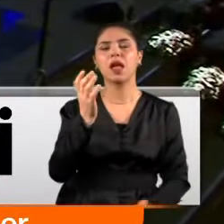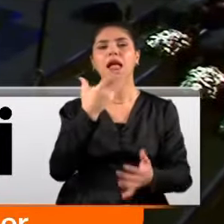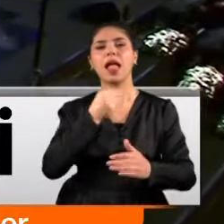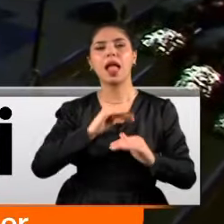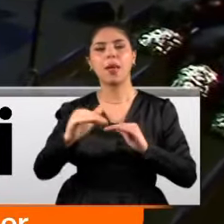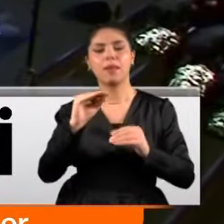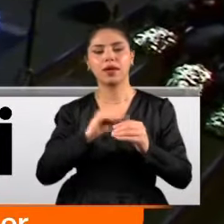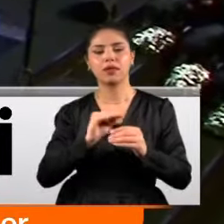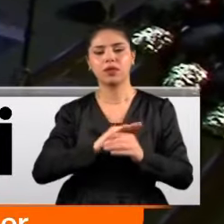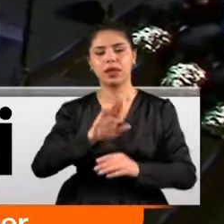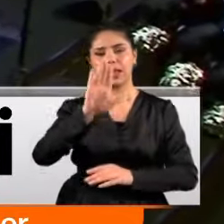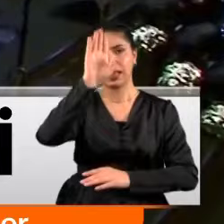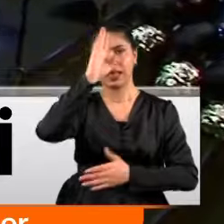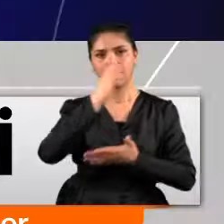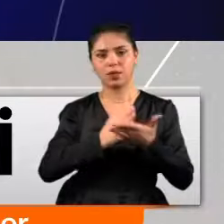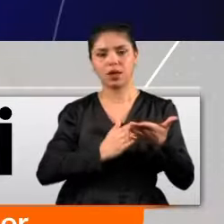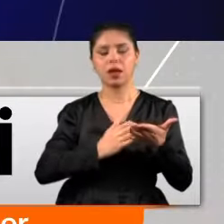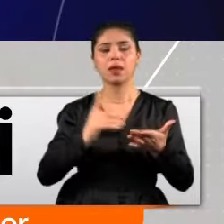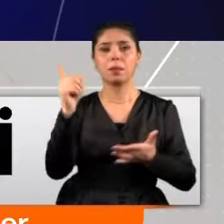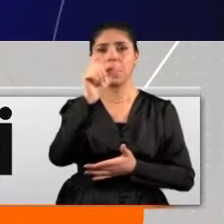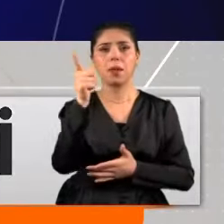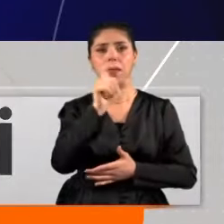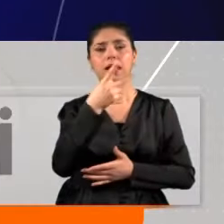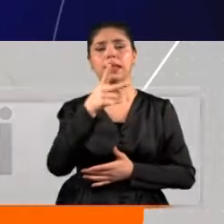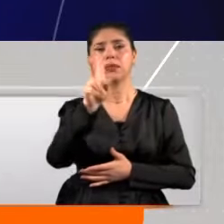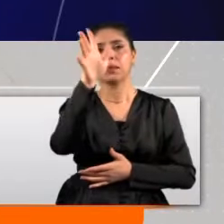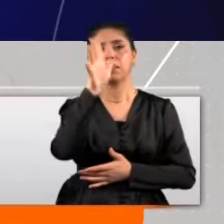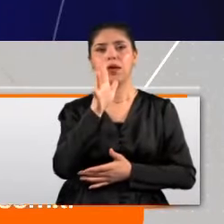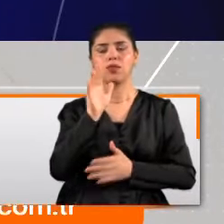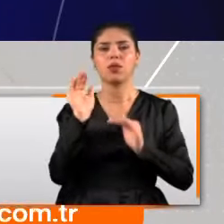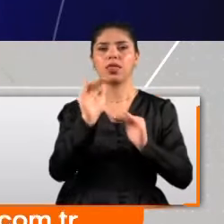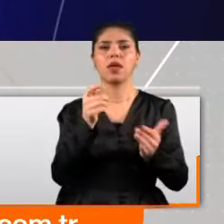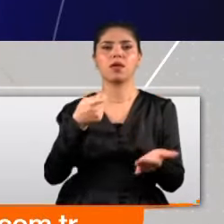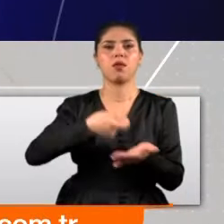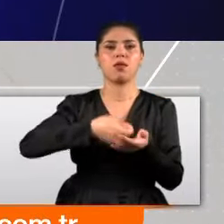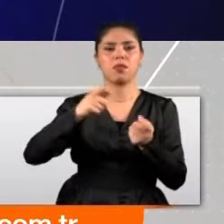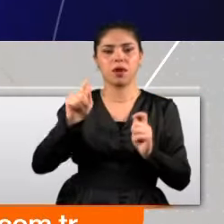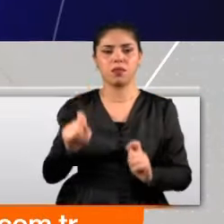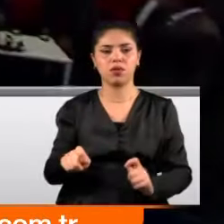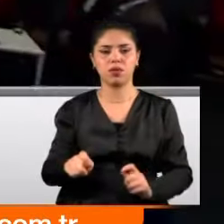ay İstanbul kartlarına 2500 lira destek ödemesi yapacağız.